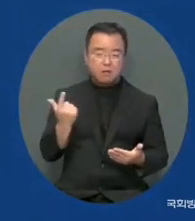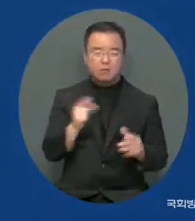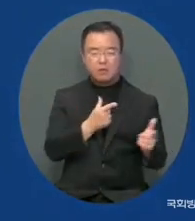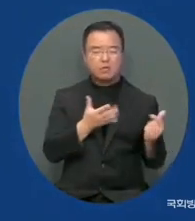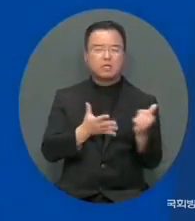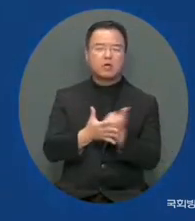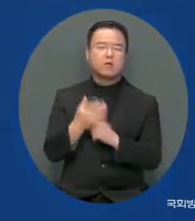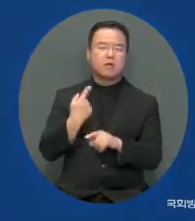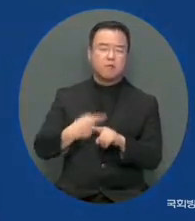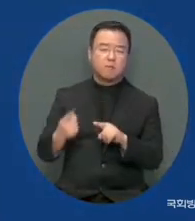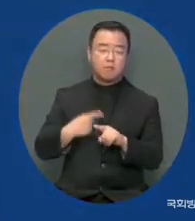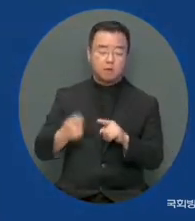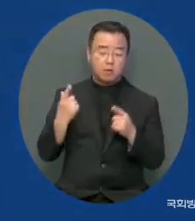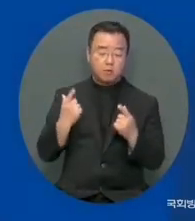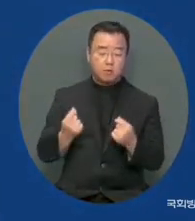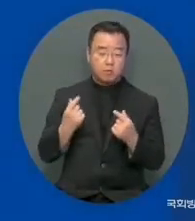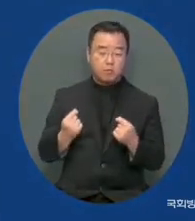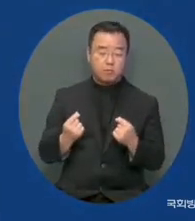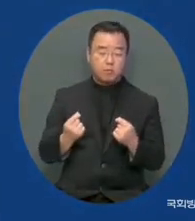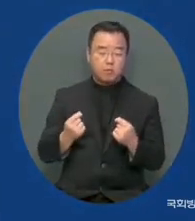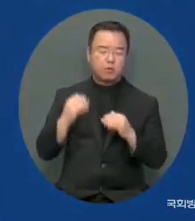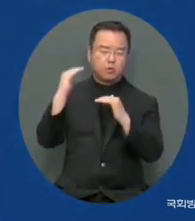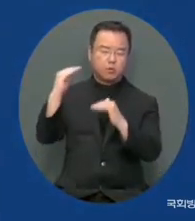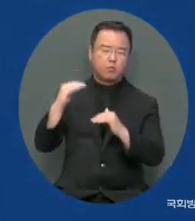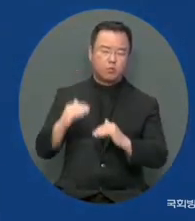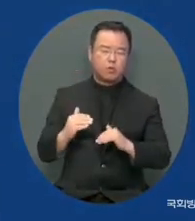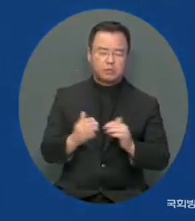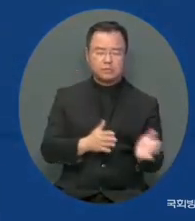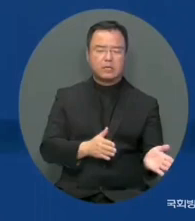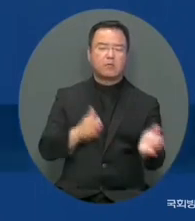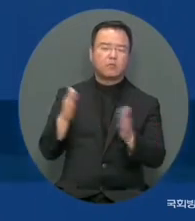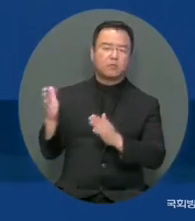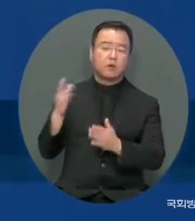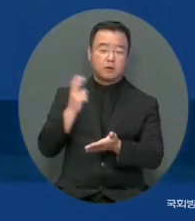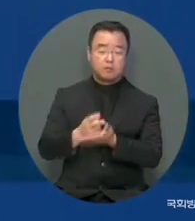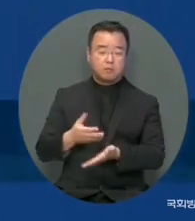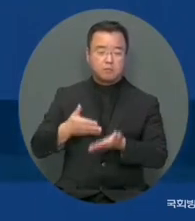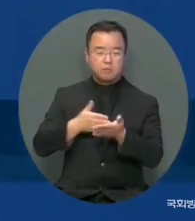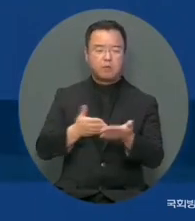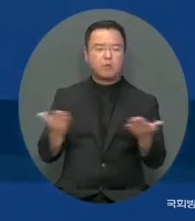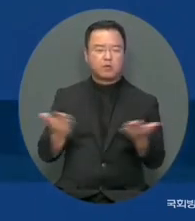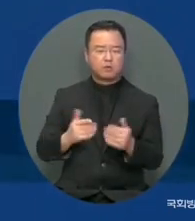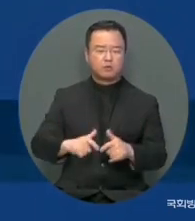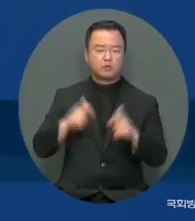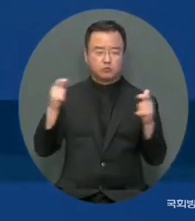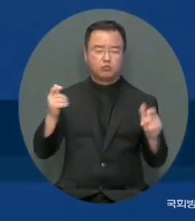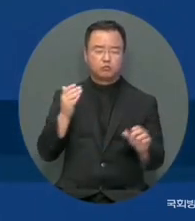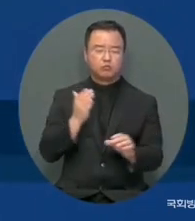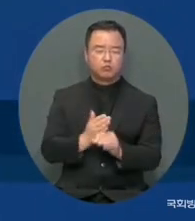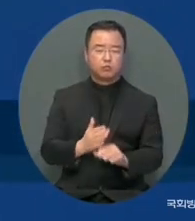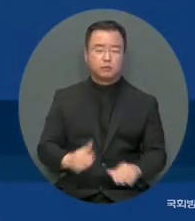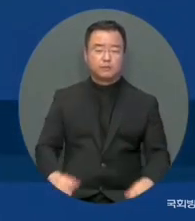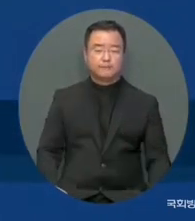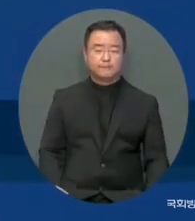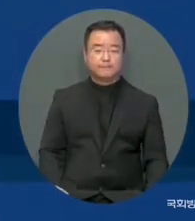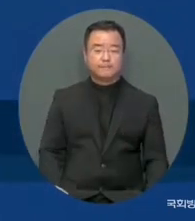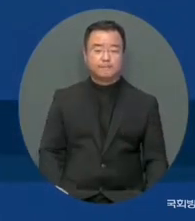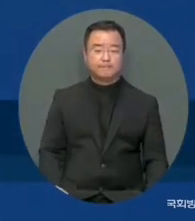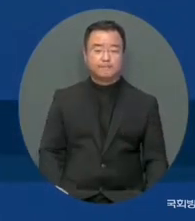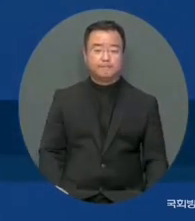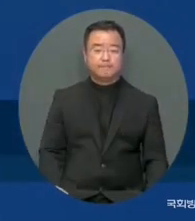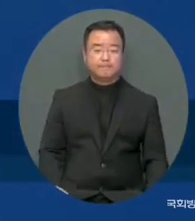분석과 같은 충분한 입법 과정을 생략하고 발의되는 법안이 대폭 늘어나고 있기 때문입니다. 이에